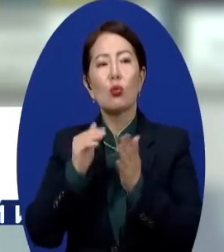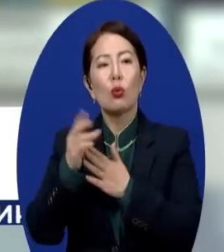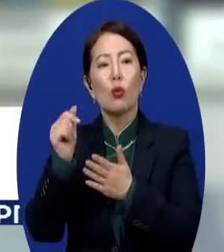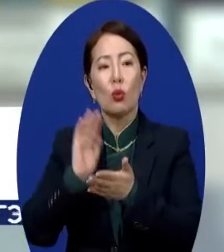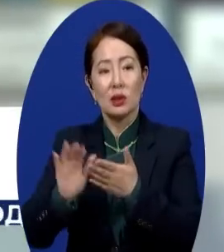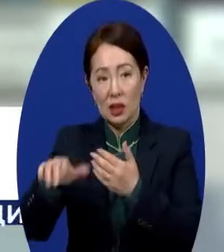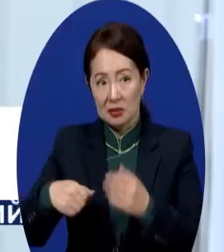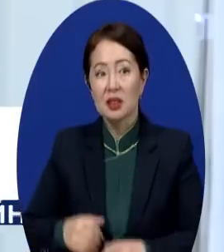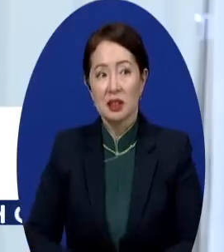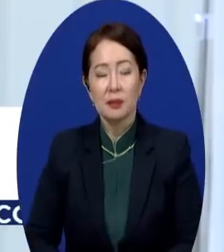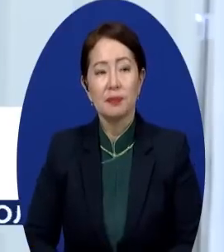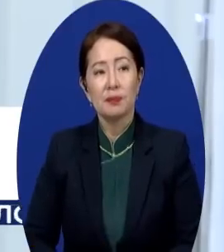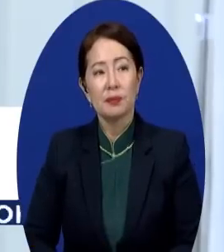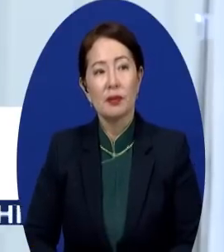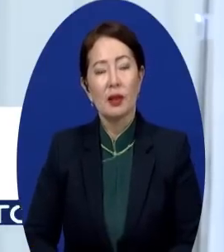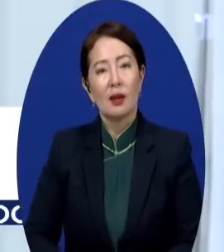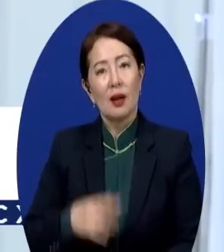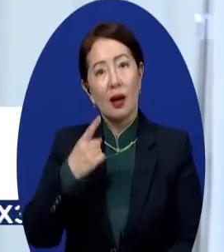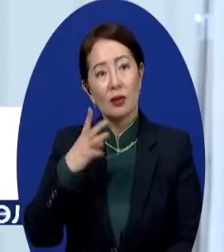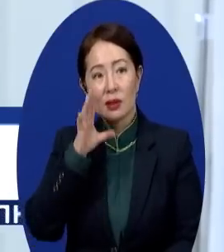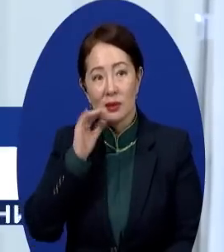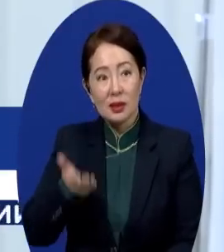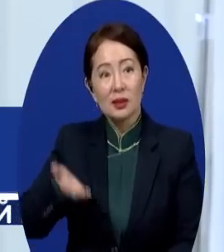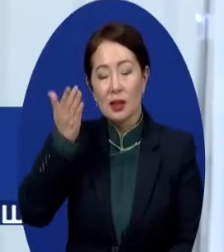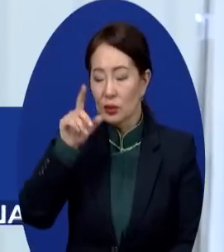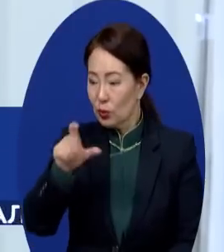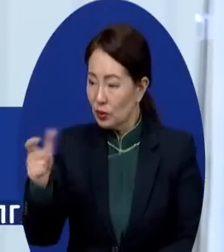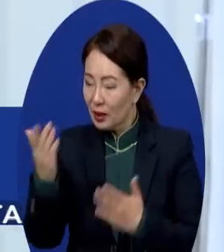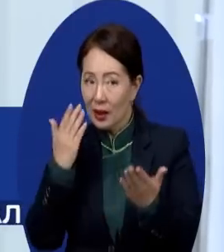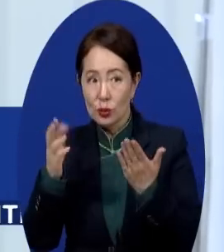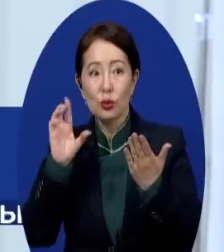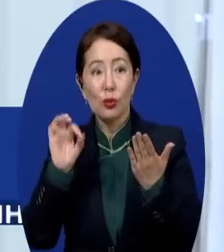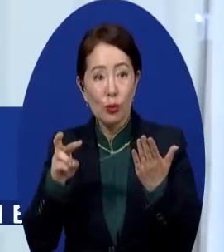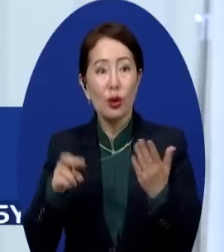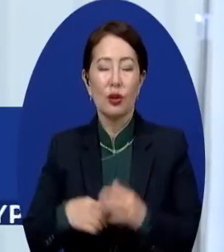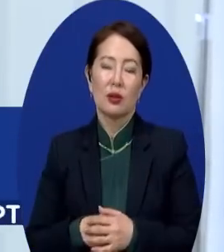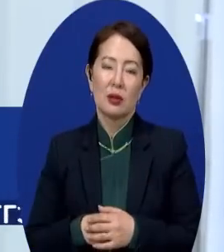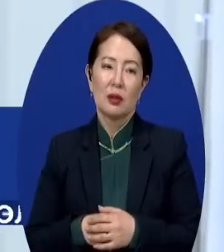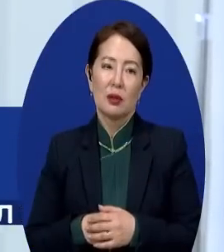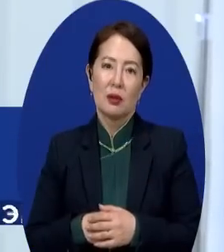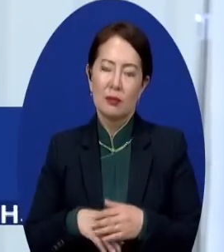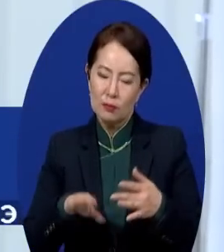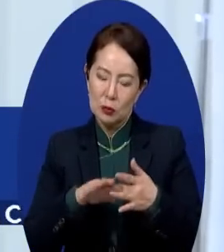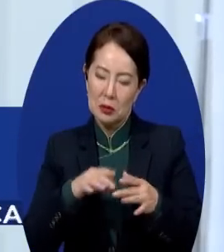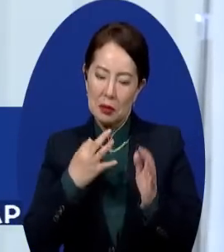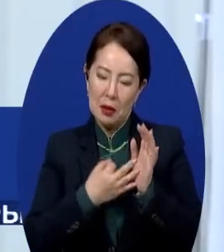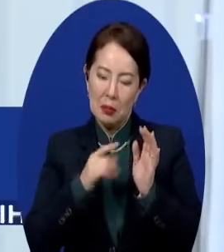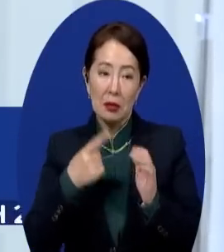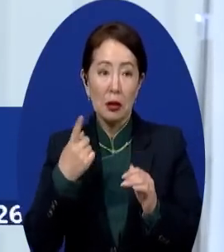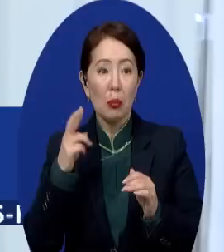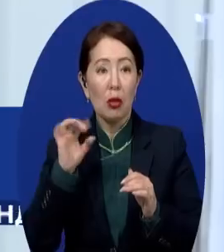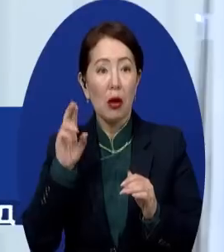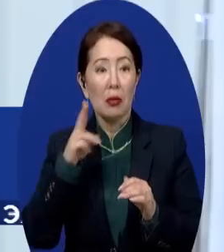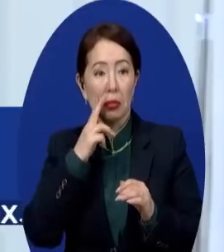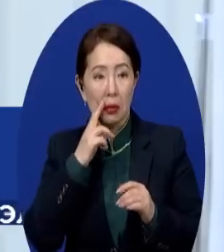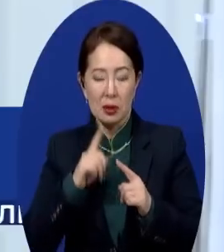хийжээ. 15-аас дээш насны хүн амдаа энийг харьцуулаад үзэх юм бол дунджаар 8.1 блок тамхи одоо чилдэ нэг